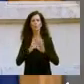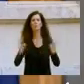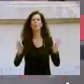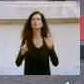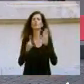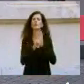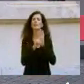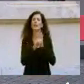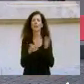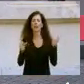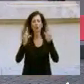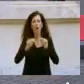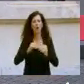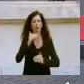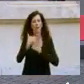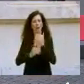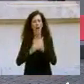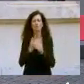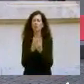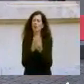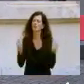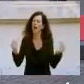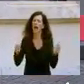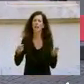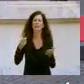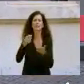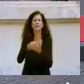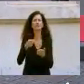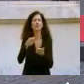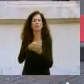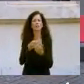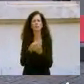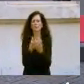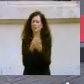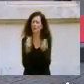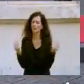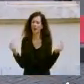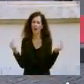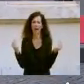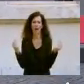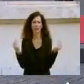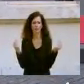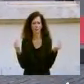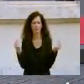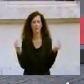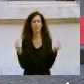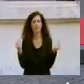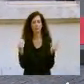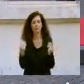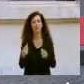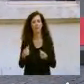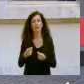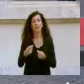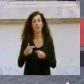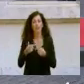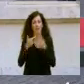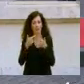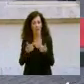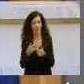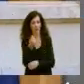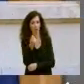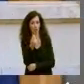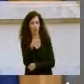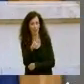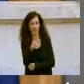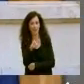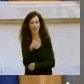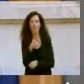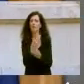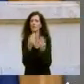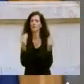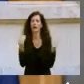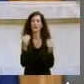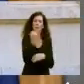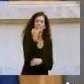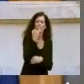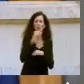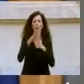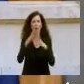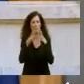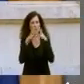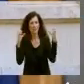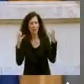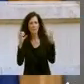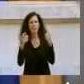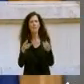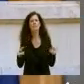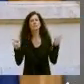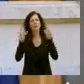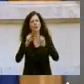rilancio tanti incentivi per cons sentire alle piccole e medie imprese in particolari di ricapitalizzarsi